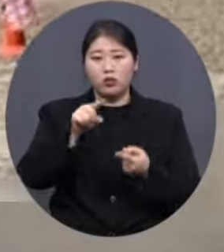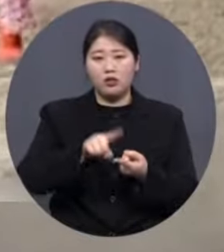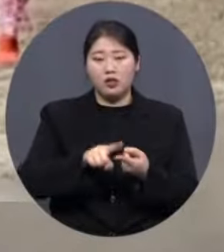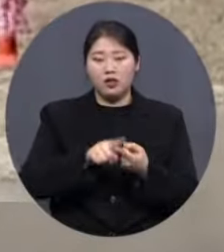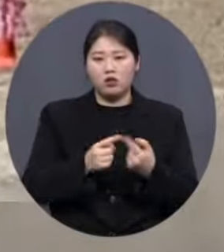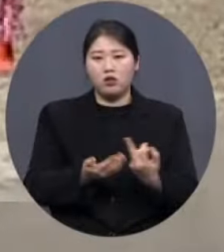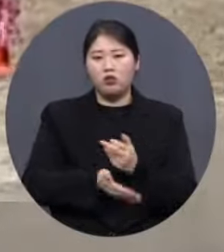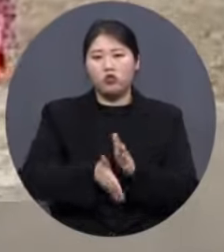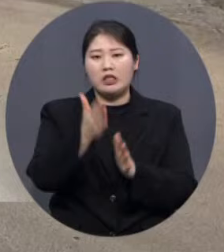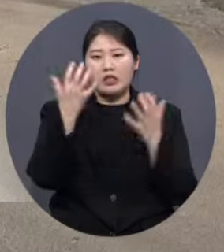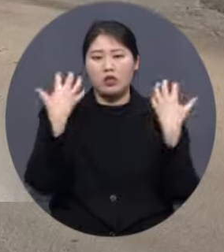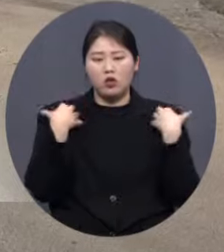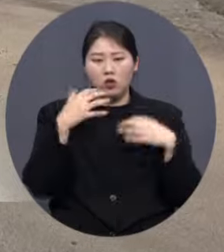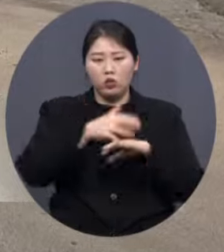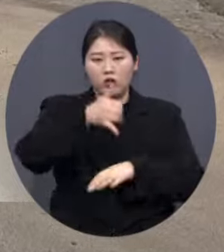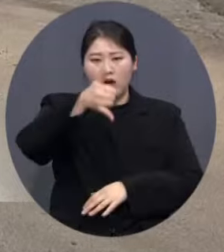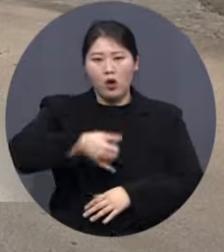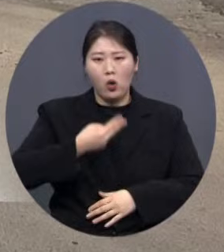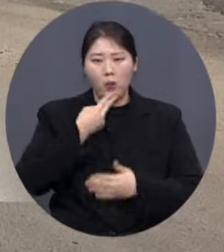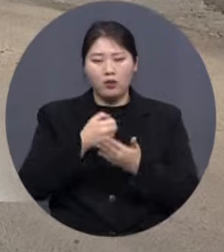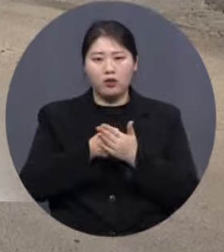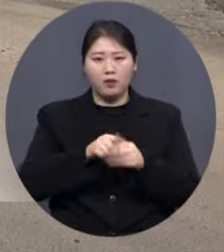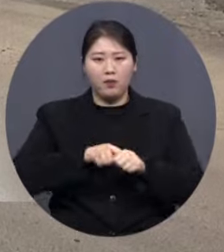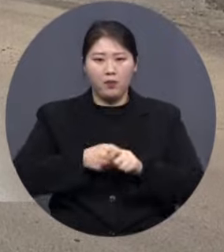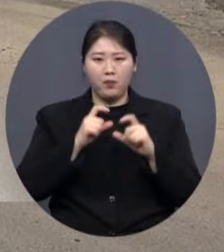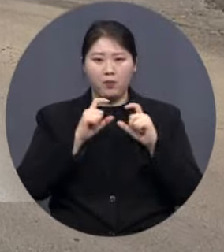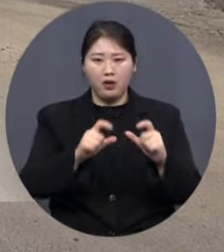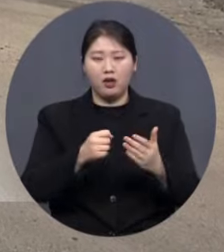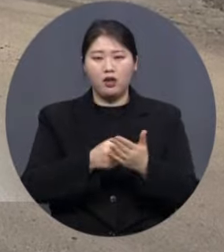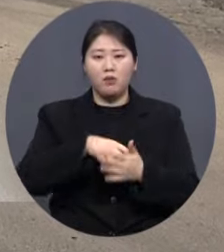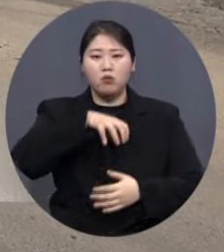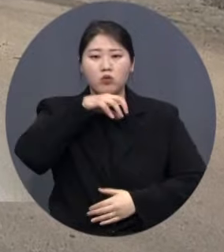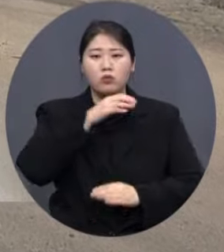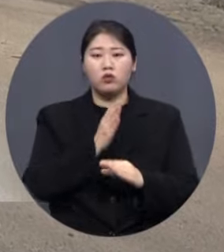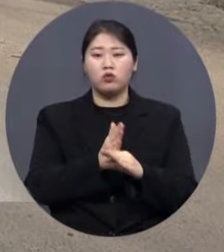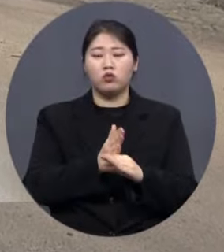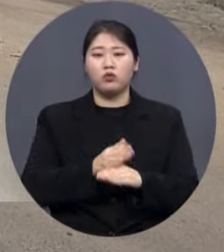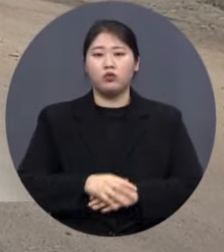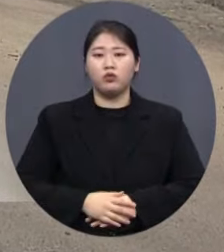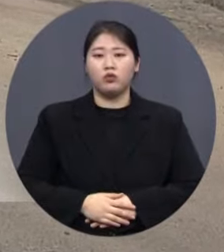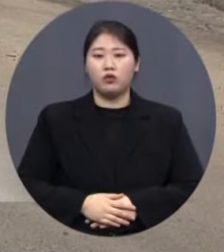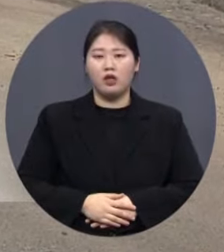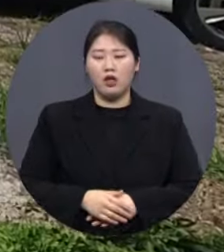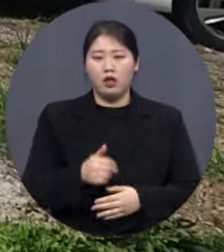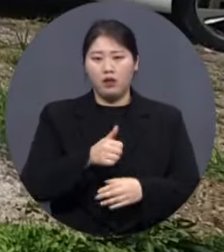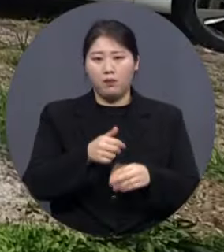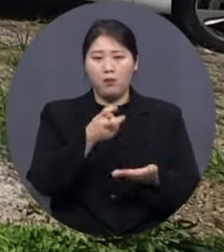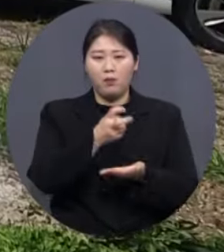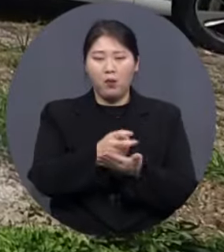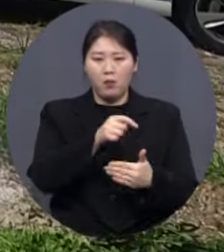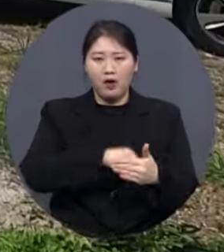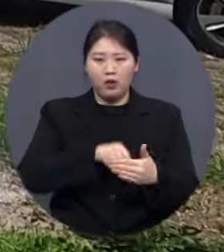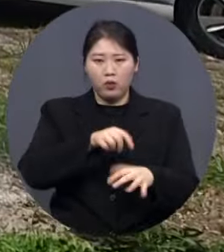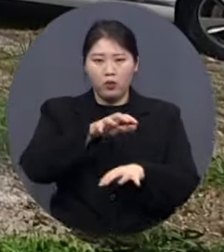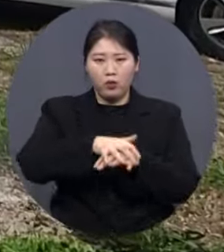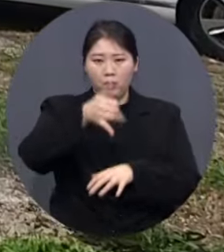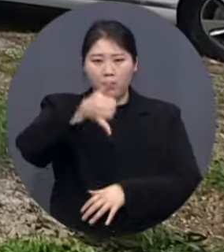제주시가 농사를 짓지 않는다고 처분 명령을 내렸다며 반발하고 있습니다. 현행법상 농지를 짓지